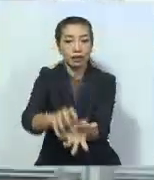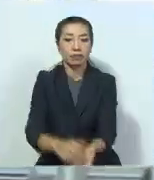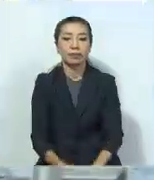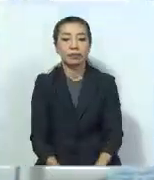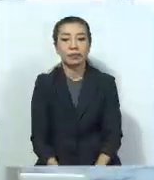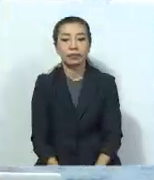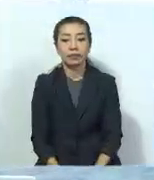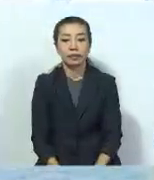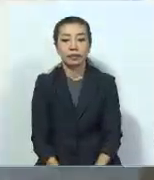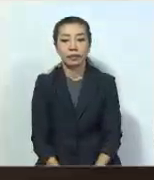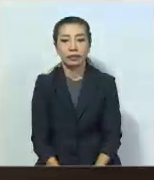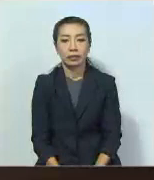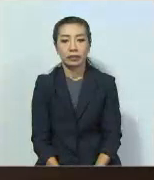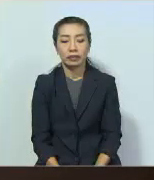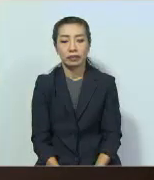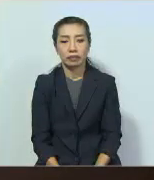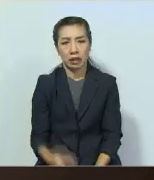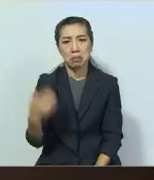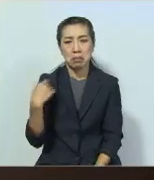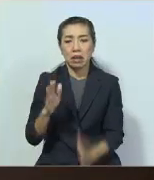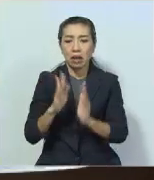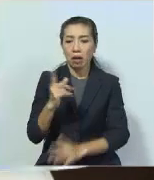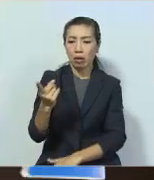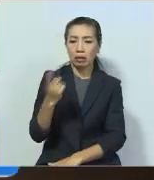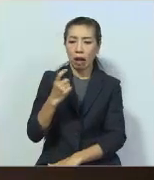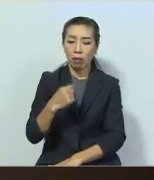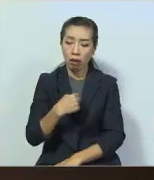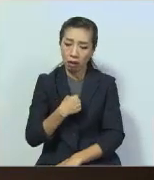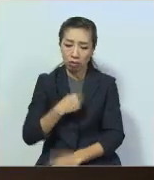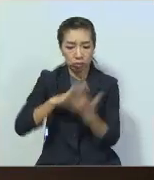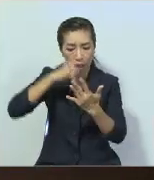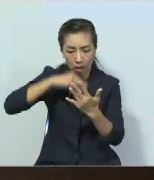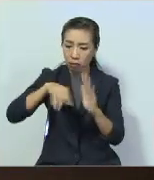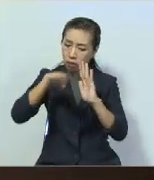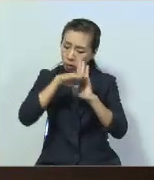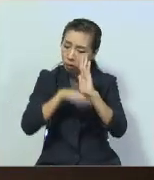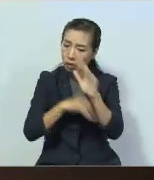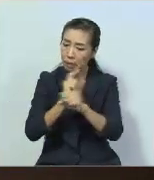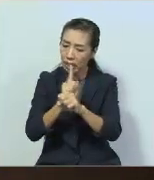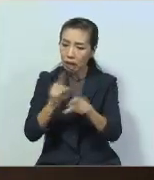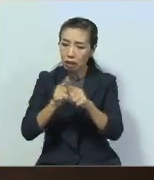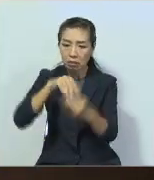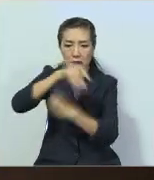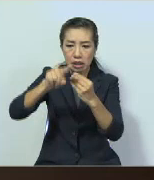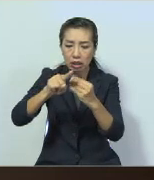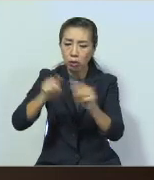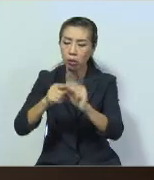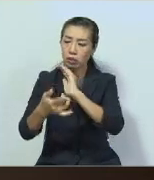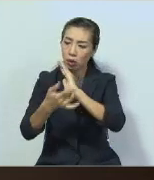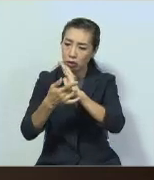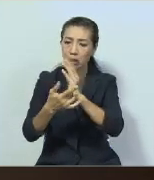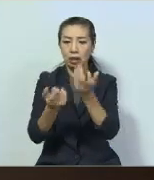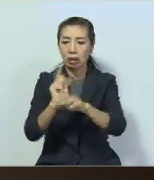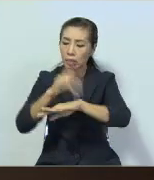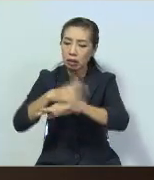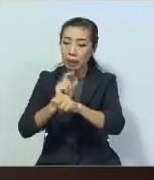ครับ เขาก็ถามประเด็นก็คือในเรื่องว่าเรามีขั้นตอนอย่างไรในการเดินหน้าไปดิจิทัลเดินหน้าเทคโนโลยีนวัตกรรมผมก็เล่า